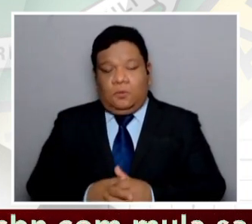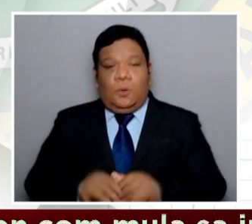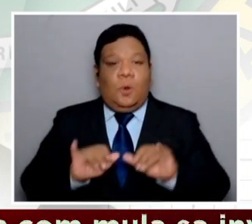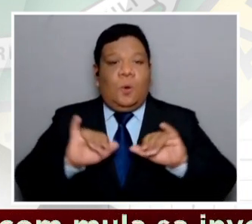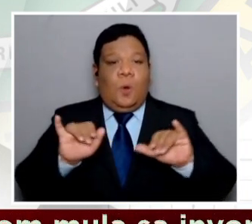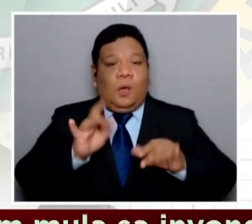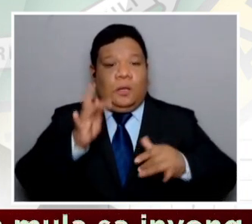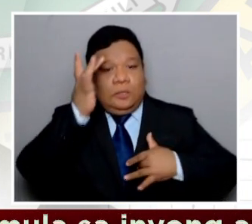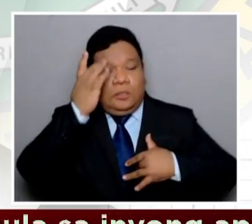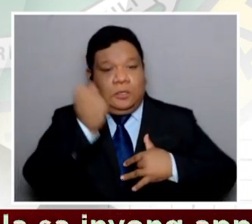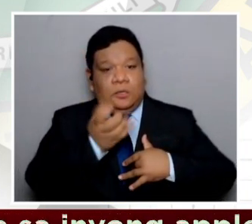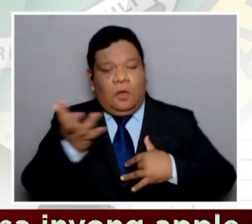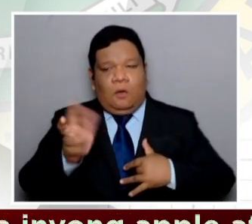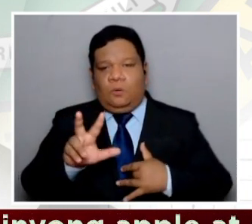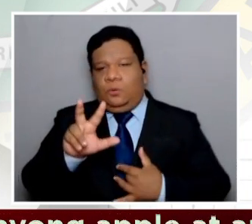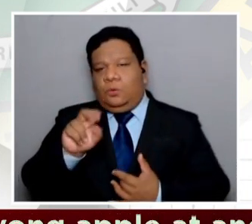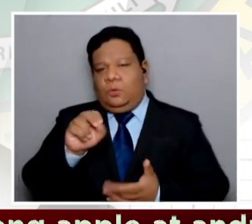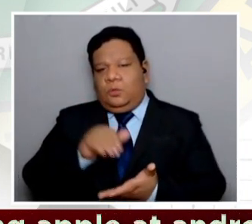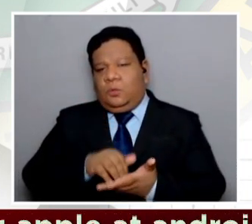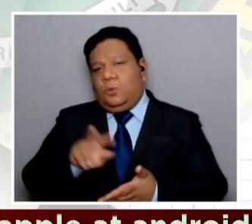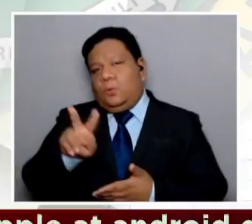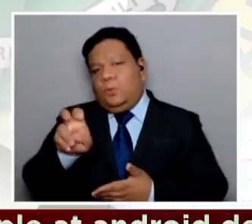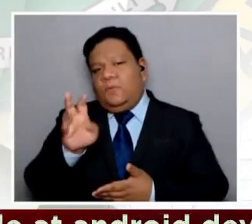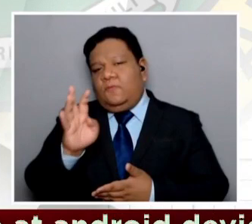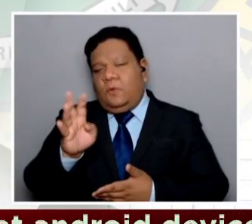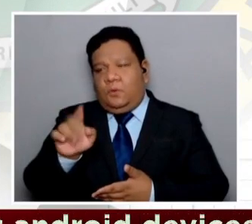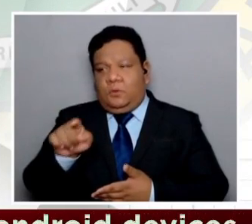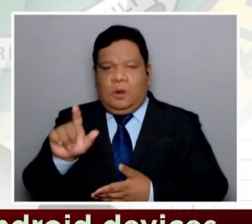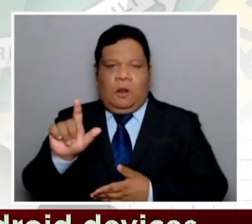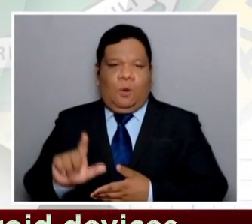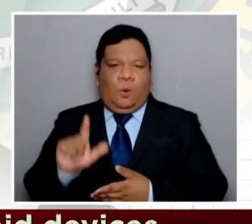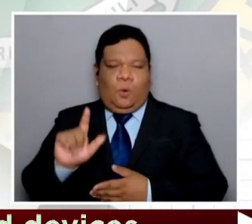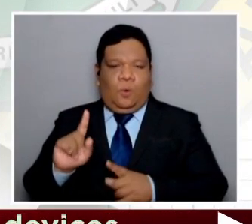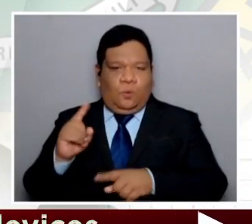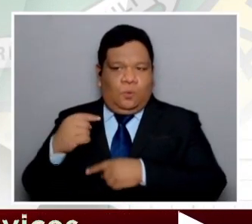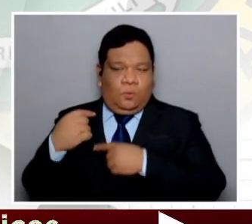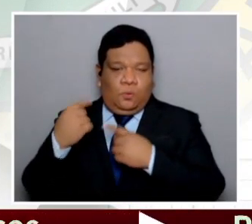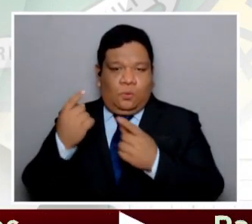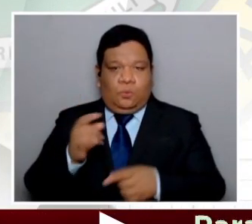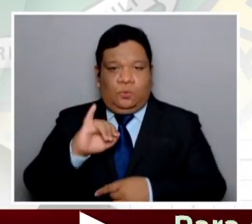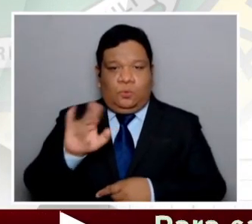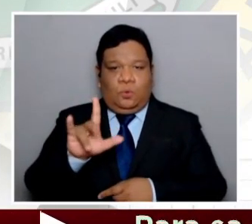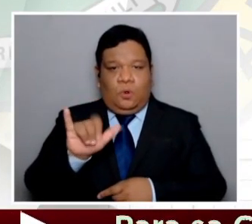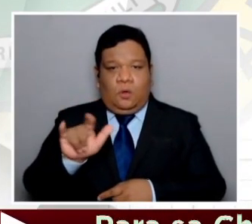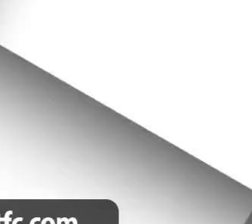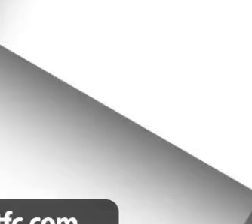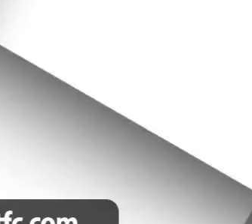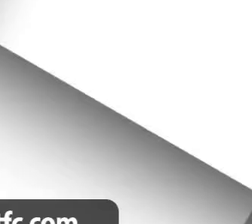30,240 na pinakamababa naman mula noong July 28.